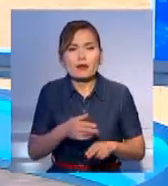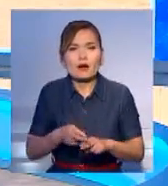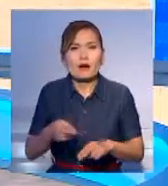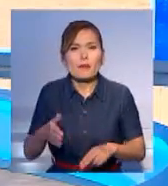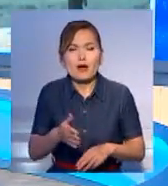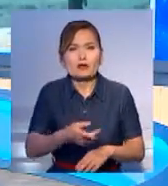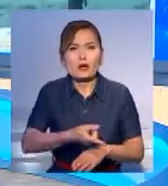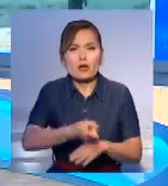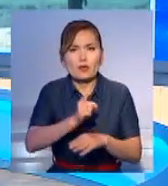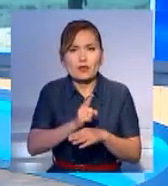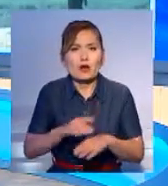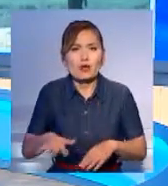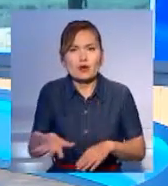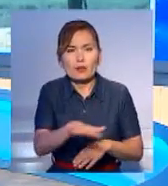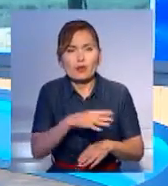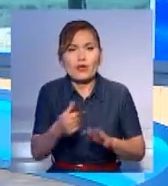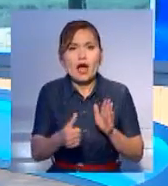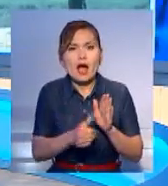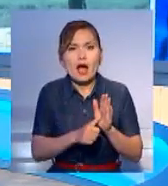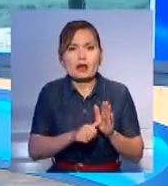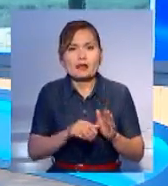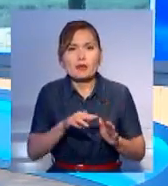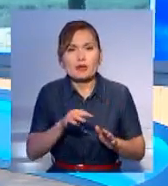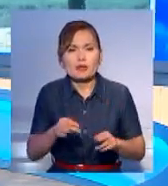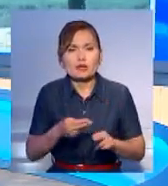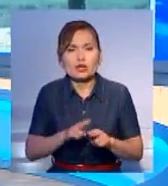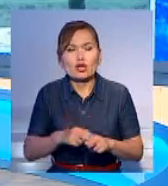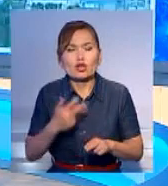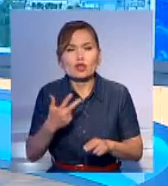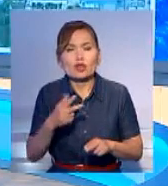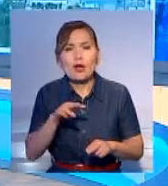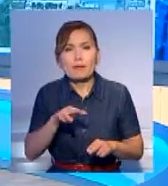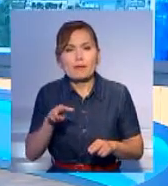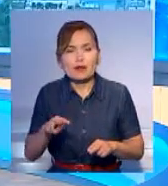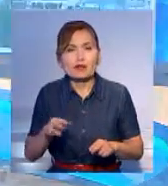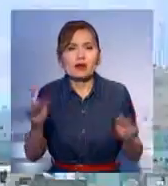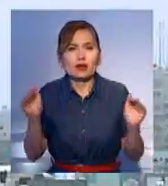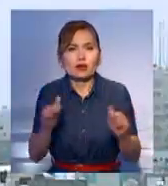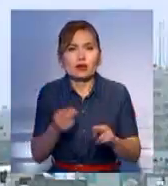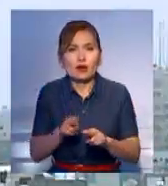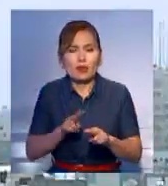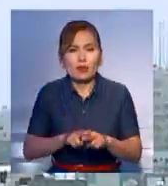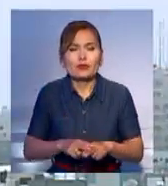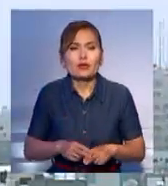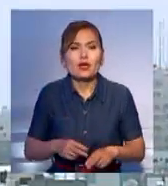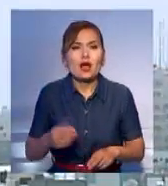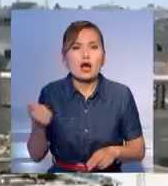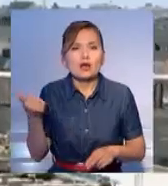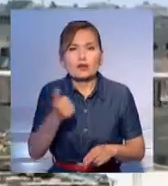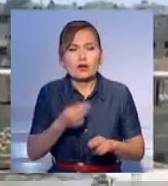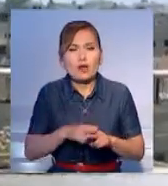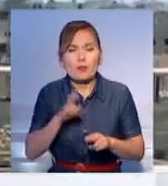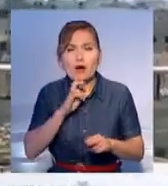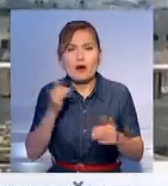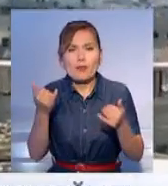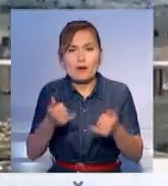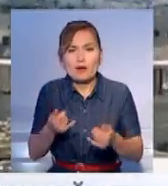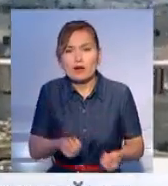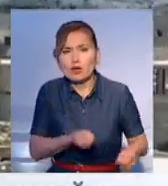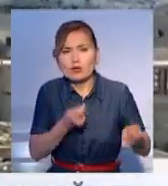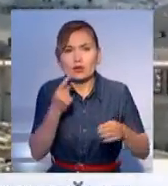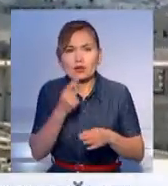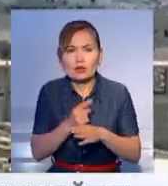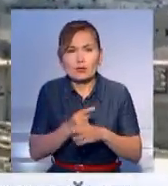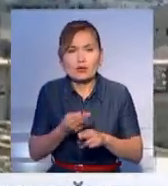балық аулау ауқымы 6 мильден 3 мильге дейін қысқартылды. Сондай осы аптаның аяғына дейін өңірге жанармай кіргізуге тыйым салынды.